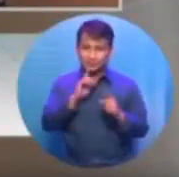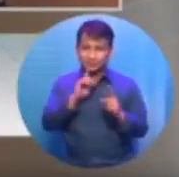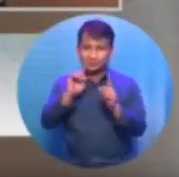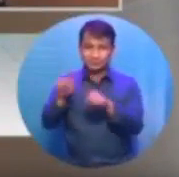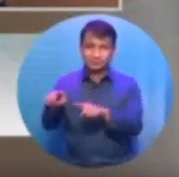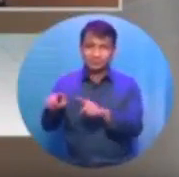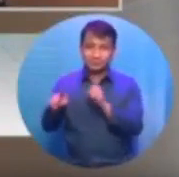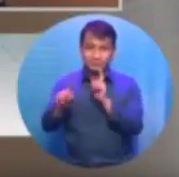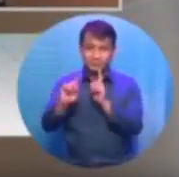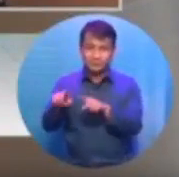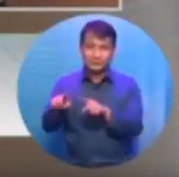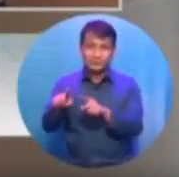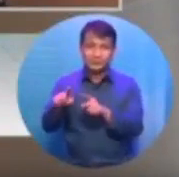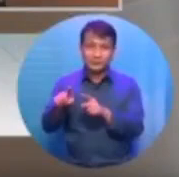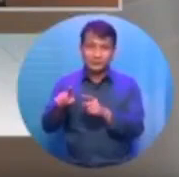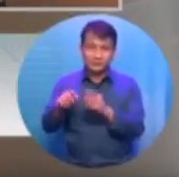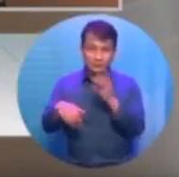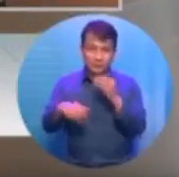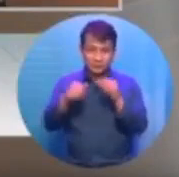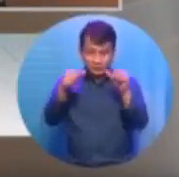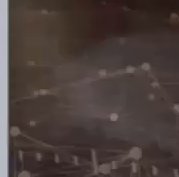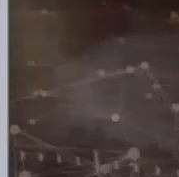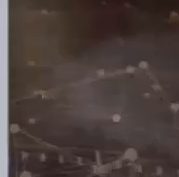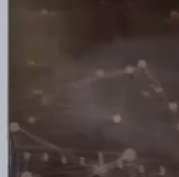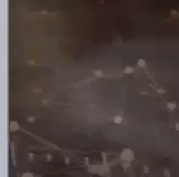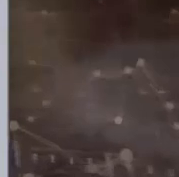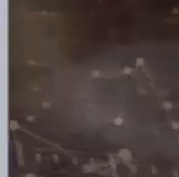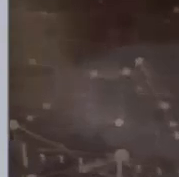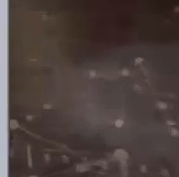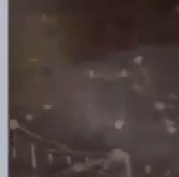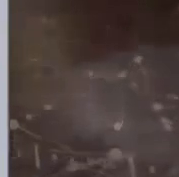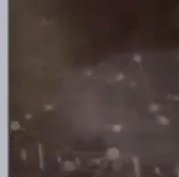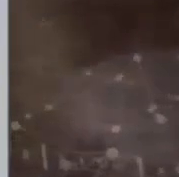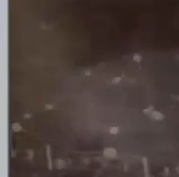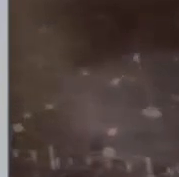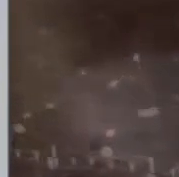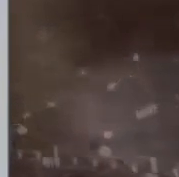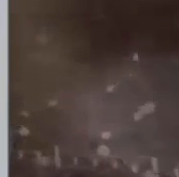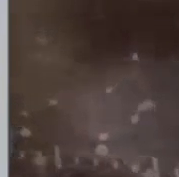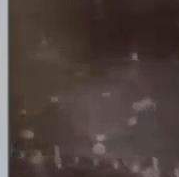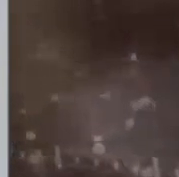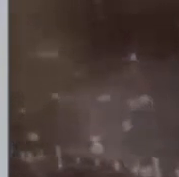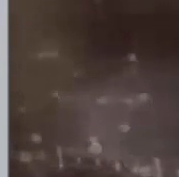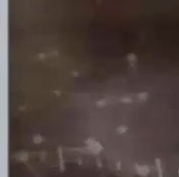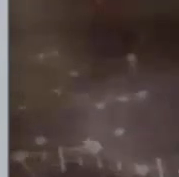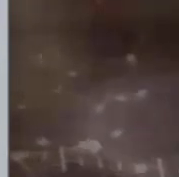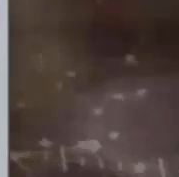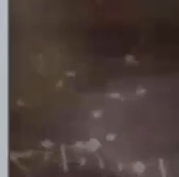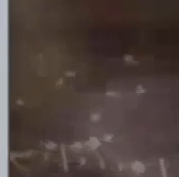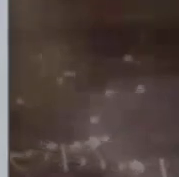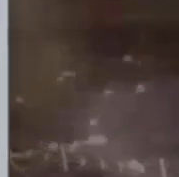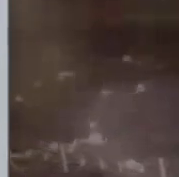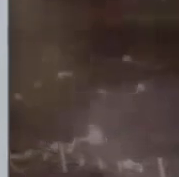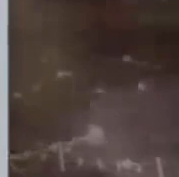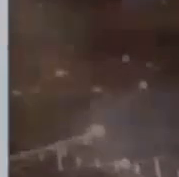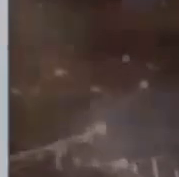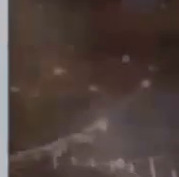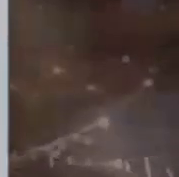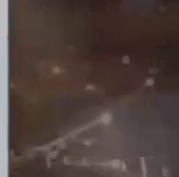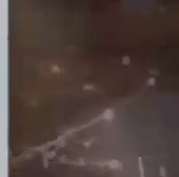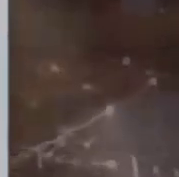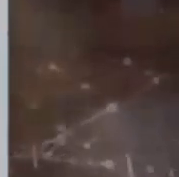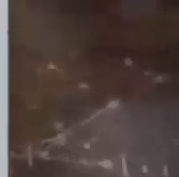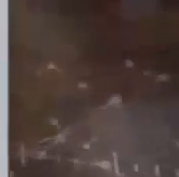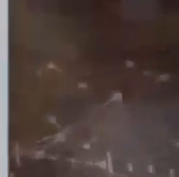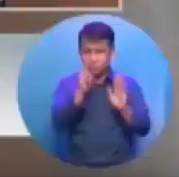yung, ano nga po, yung mga post nga po, pinopost niya. Oh, ano masama doon kung ipinost niya, sinasabi lang naman yung totoo doon, yung video,